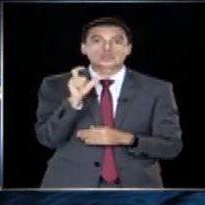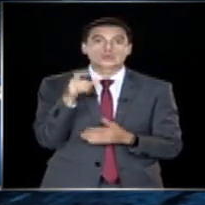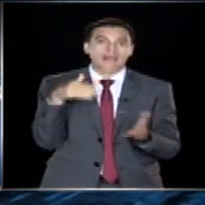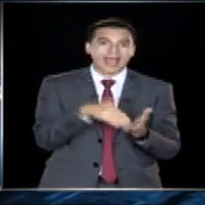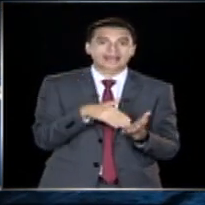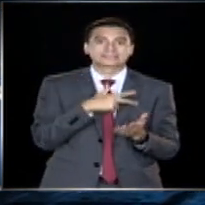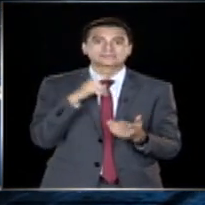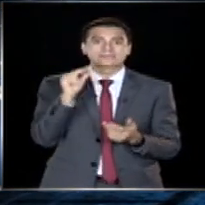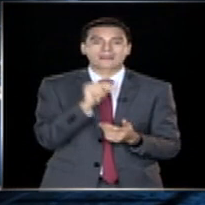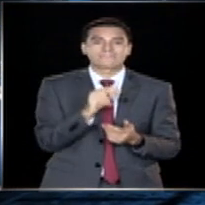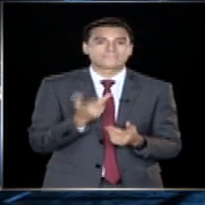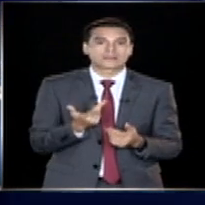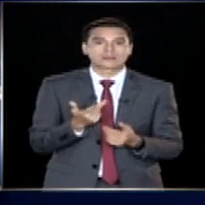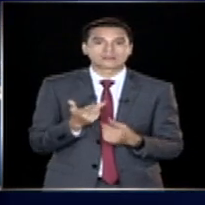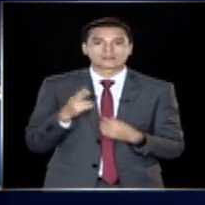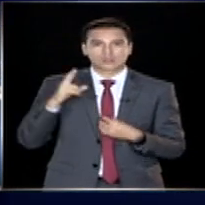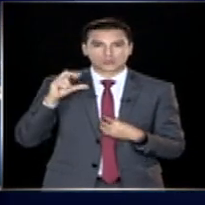مروة. تونس.